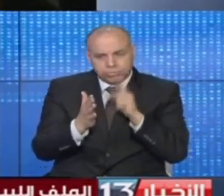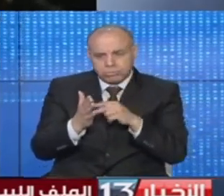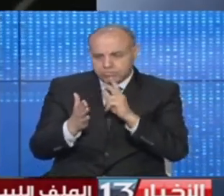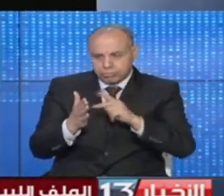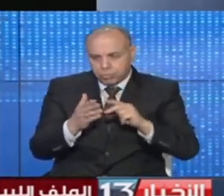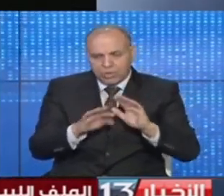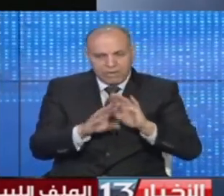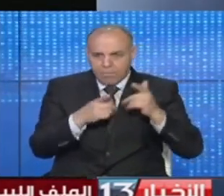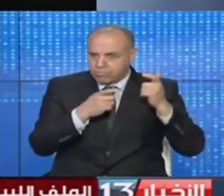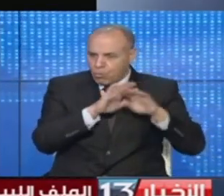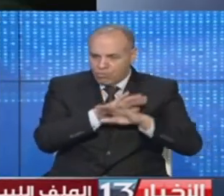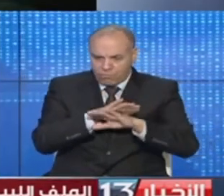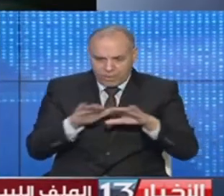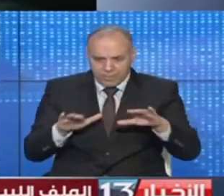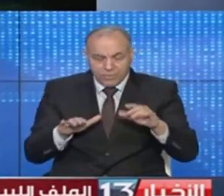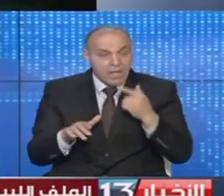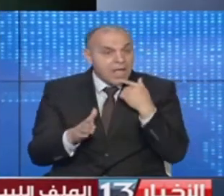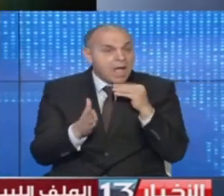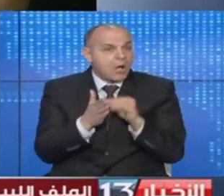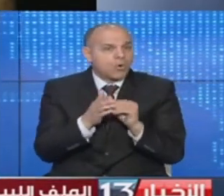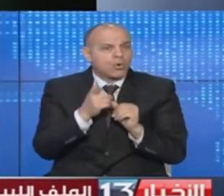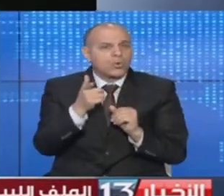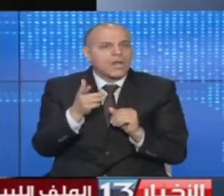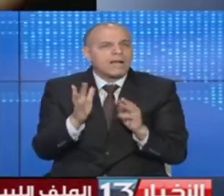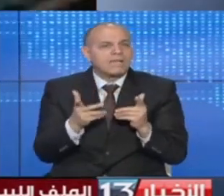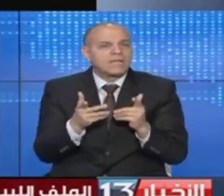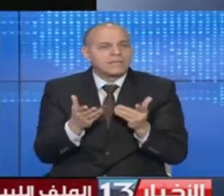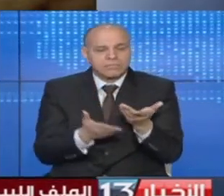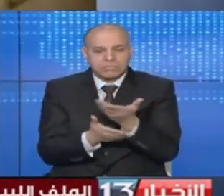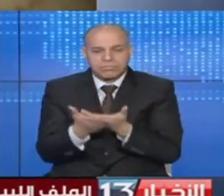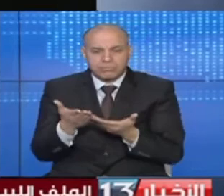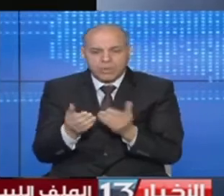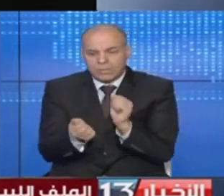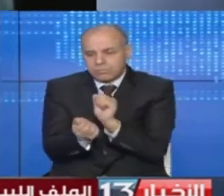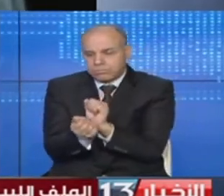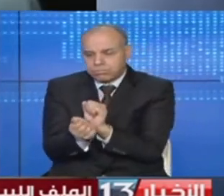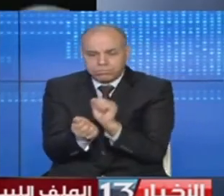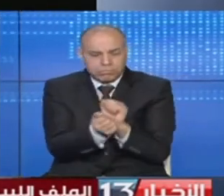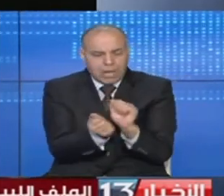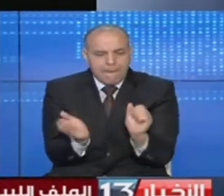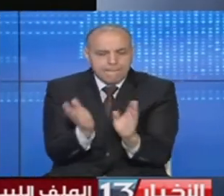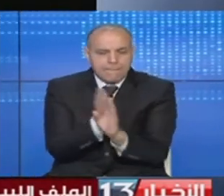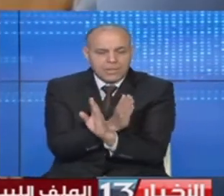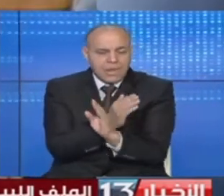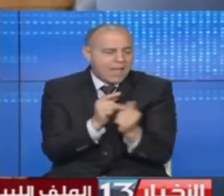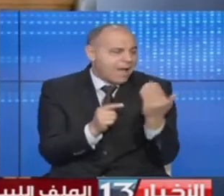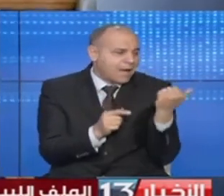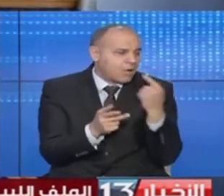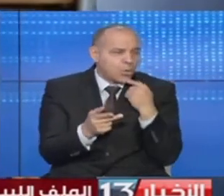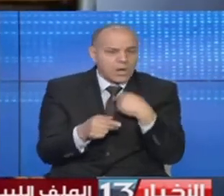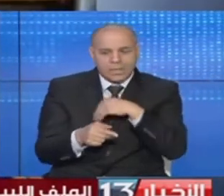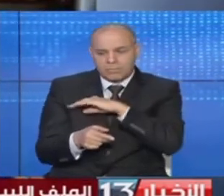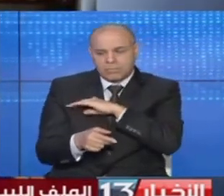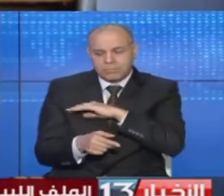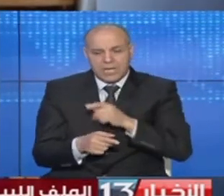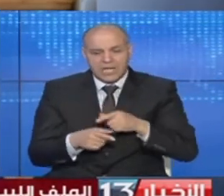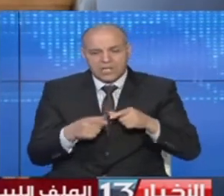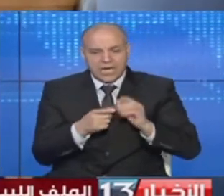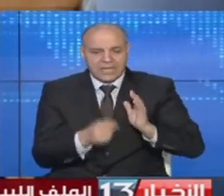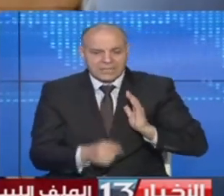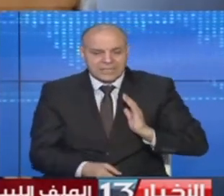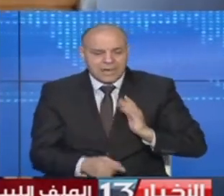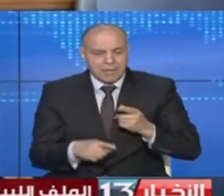اتفاق وقف إطلاق النار بما في ذلك عمليات تبادل المحتجزين التي أجريت مؤخرا تحت إشراف اللجنة